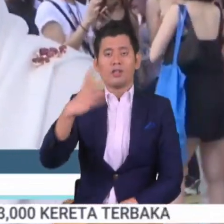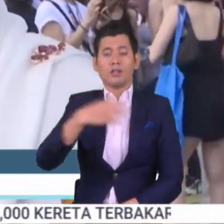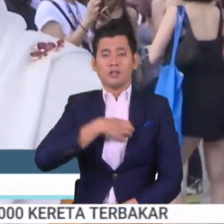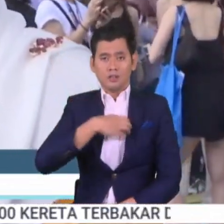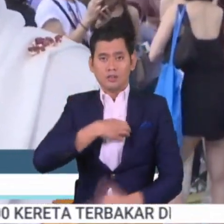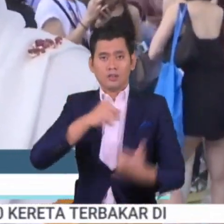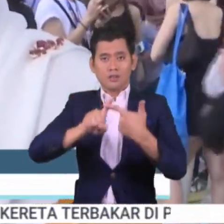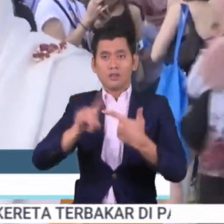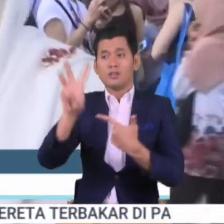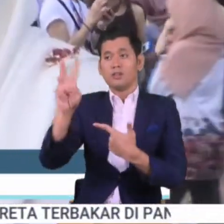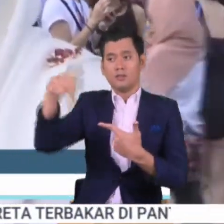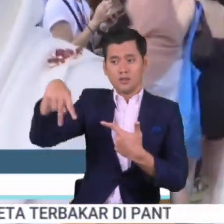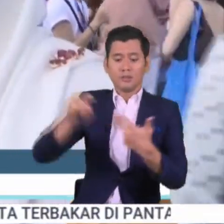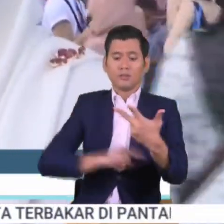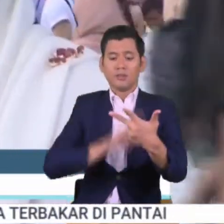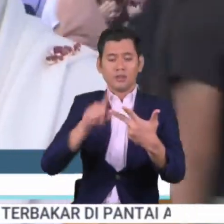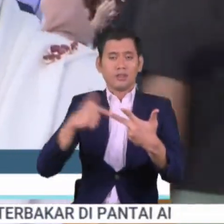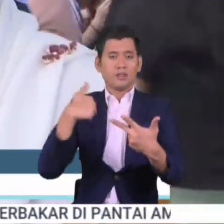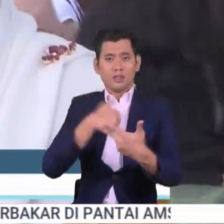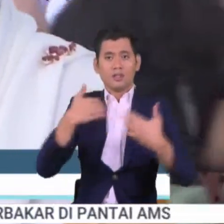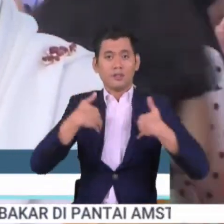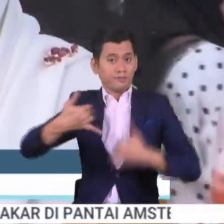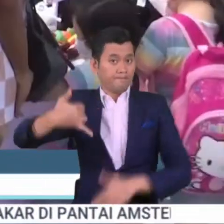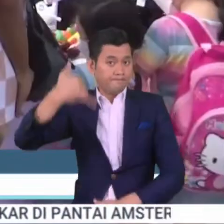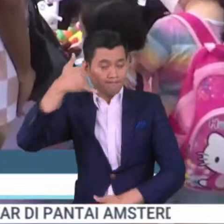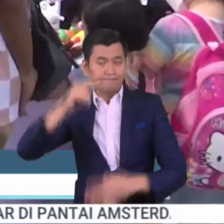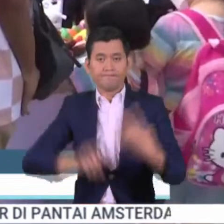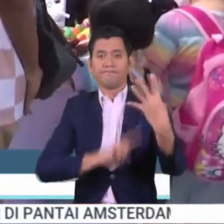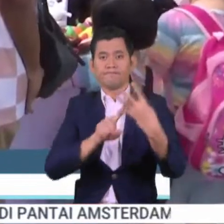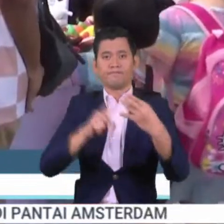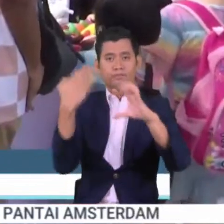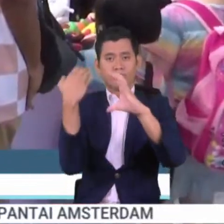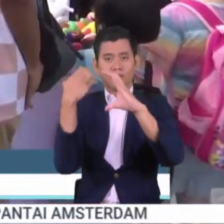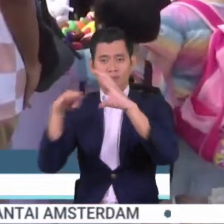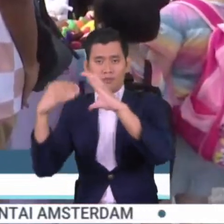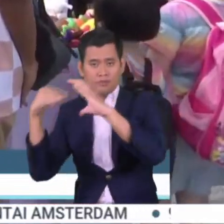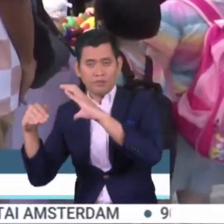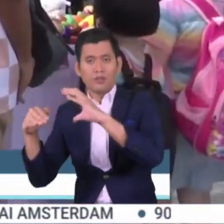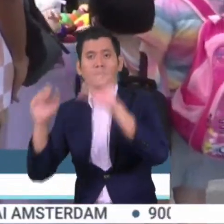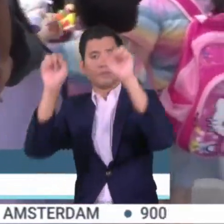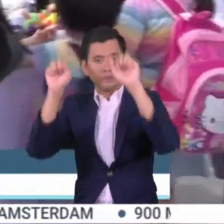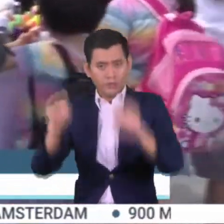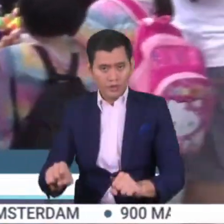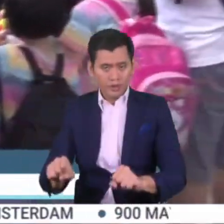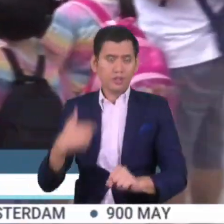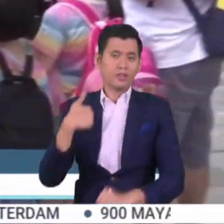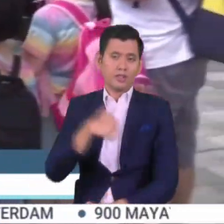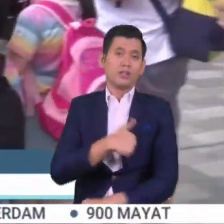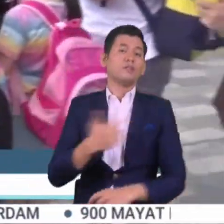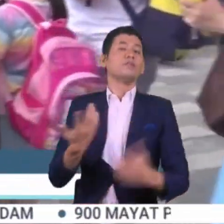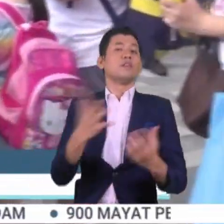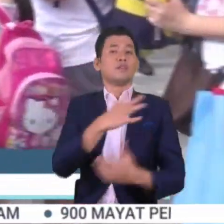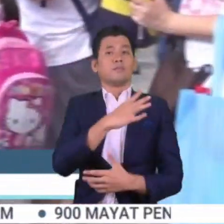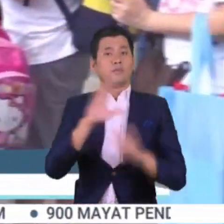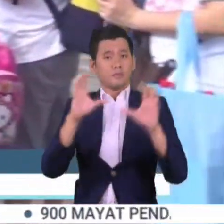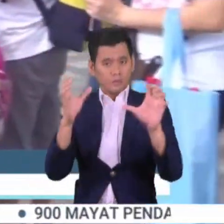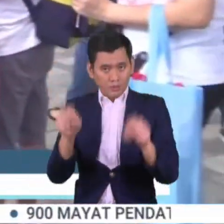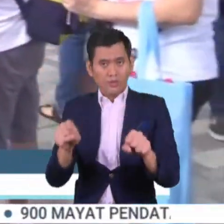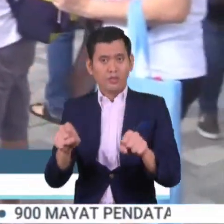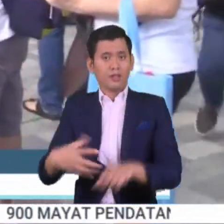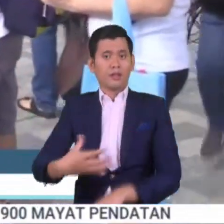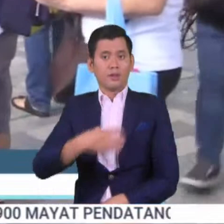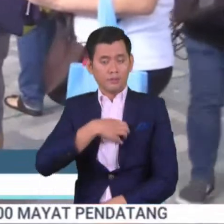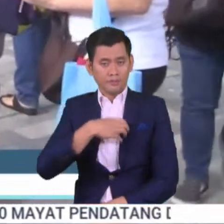ada talian hotline, ya, kita ada email dan juga boleh datang ke pejabat. Akan tetapi baru-baru